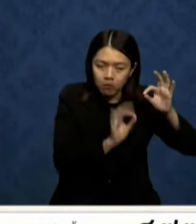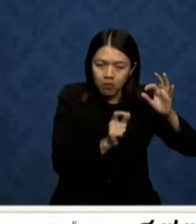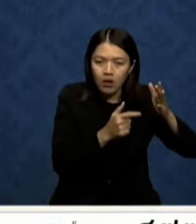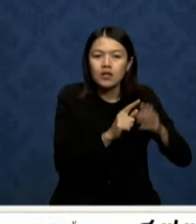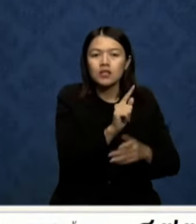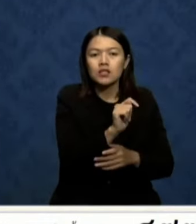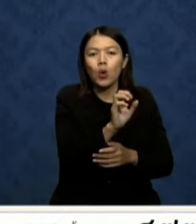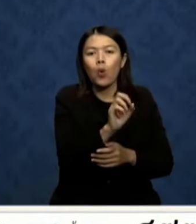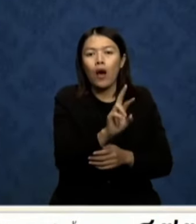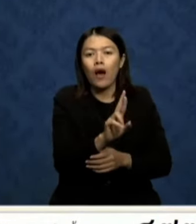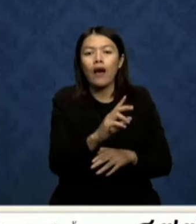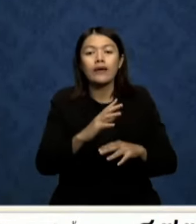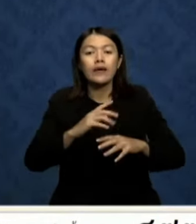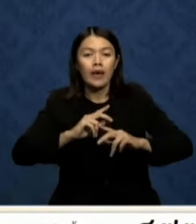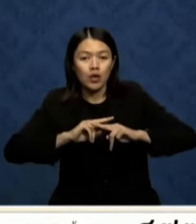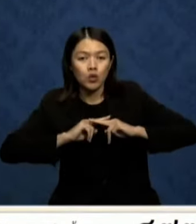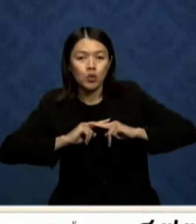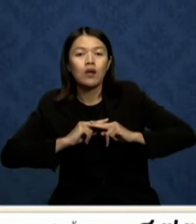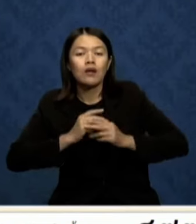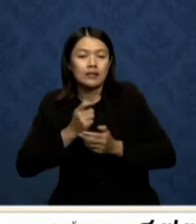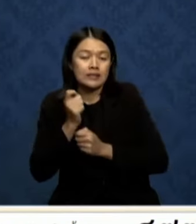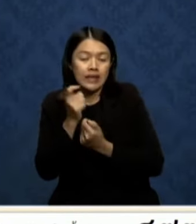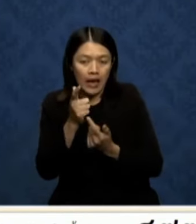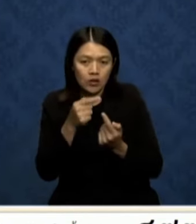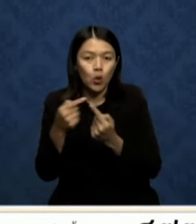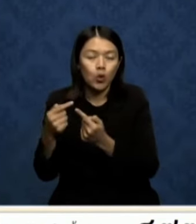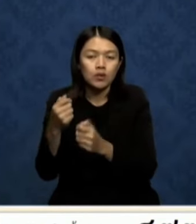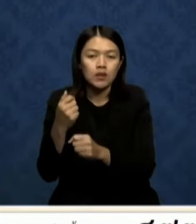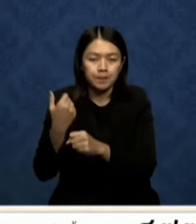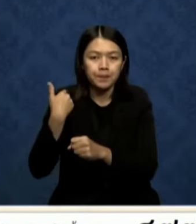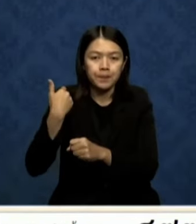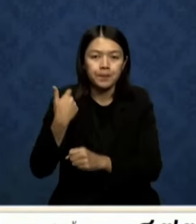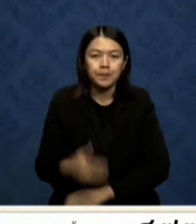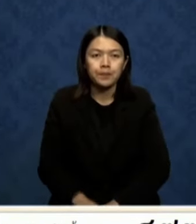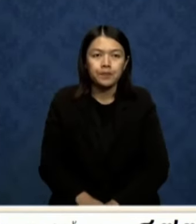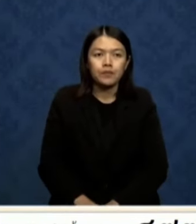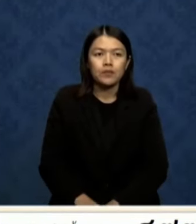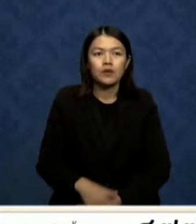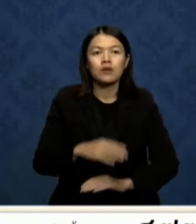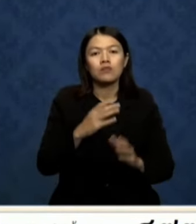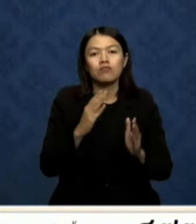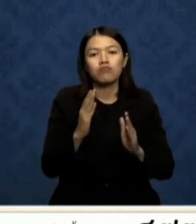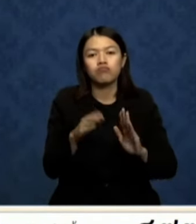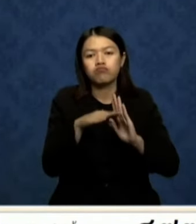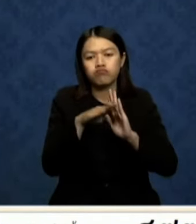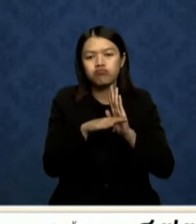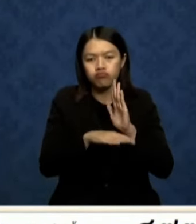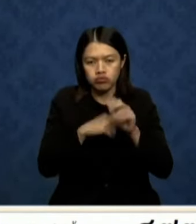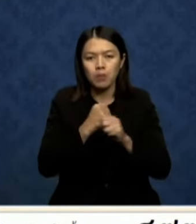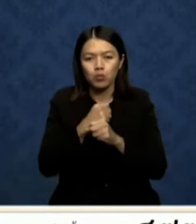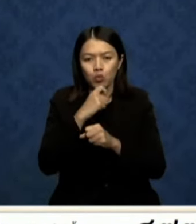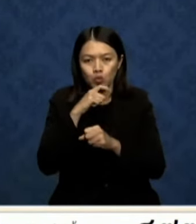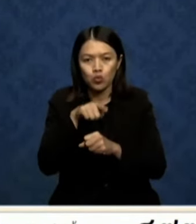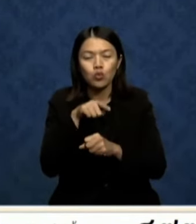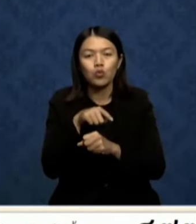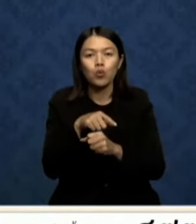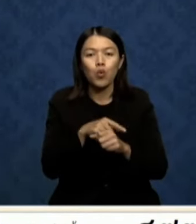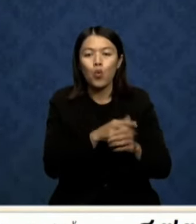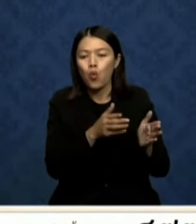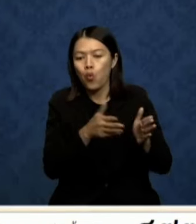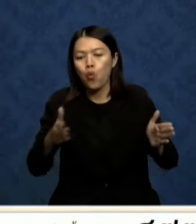ให้กับเอกชนเข้ามาเป็นผู้รับจ้างต่อไปนะครับซึ่งตรงนี้ก็อยู่ในกระบวนการขั้นตอนและอยู่ในกรอบเวลาที่เรากำหนด